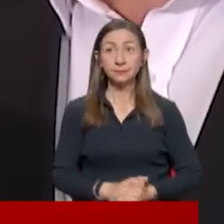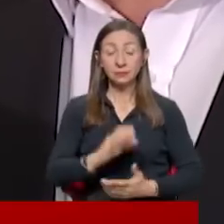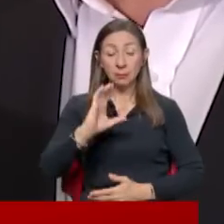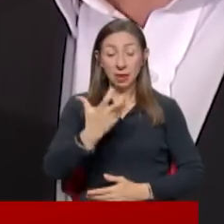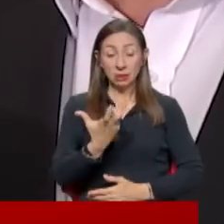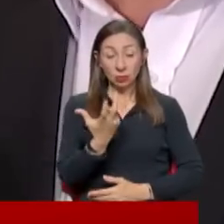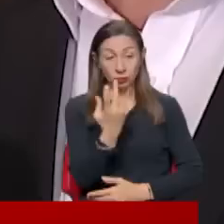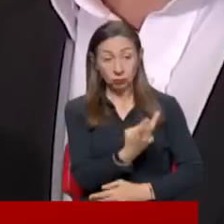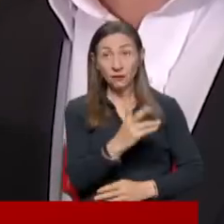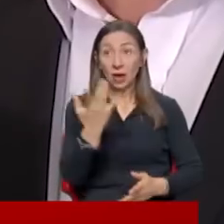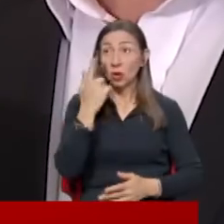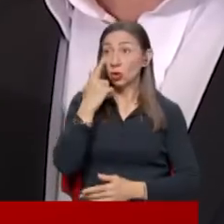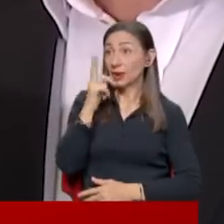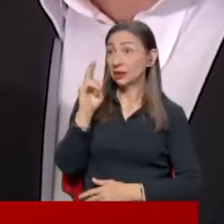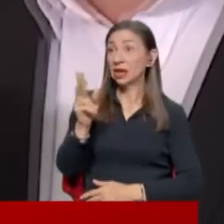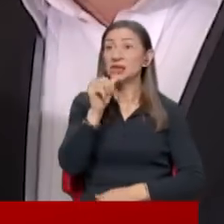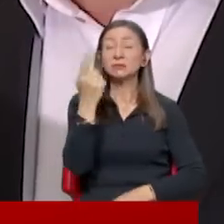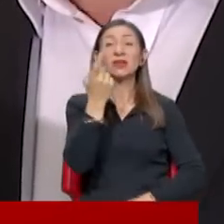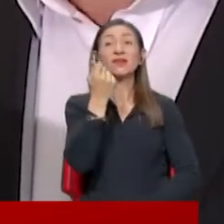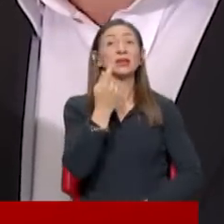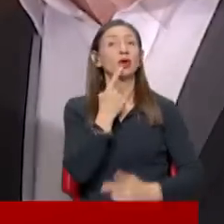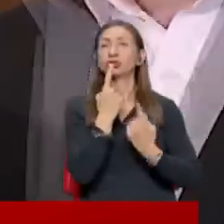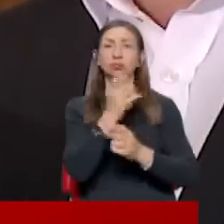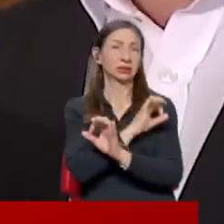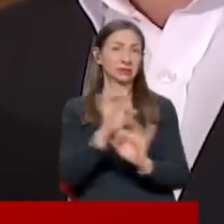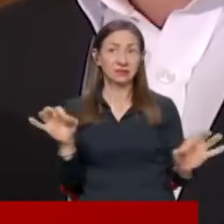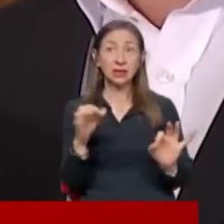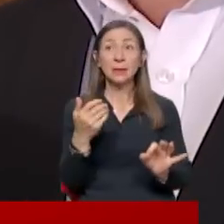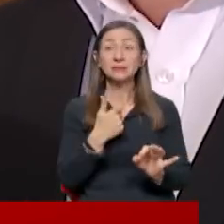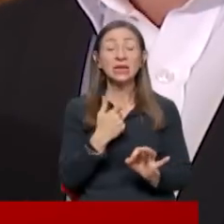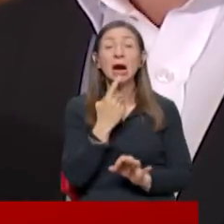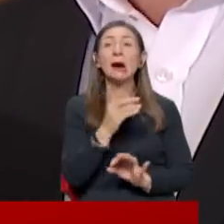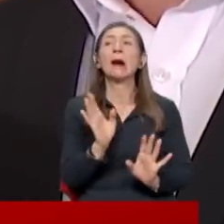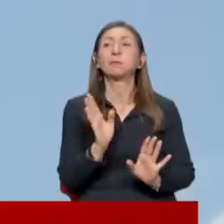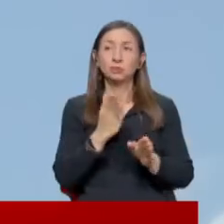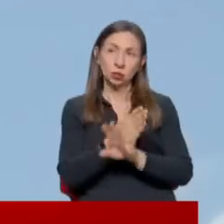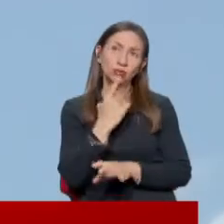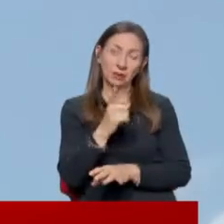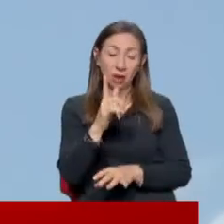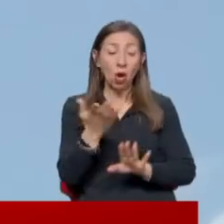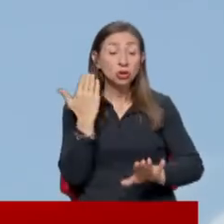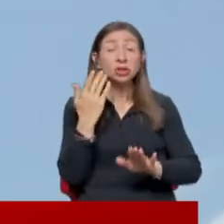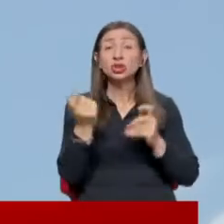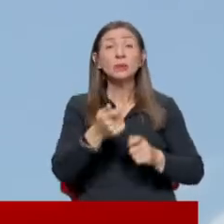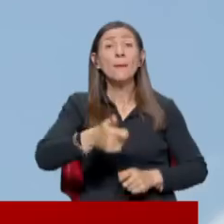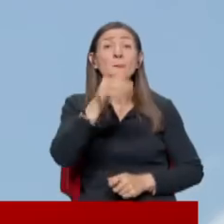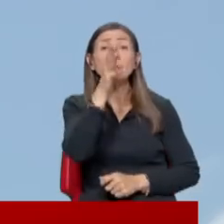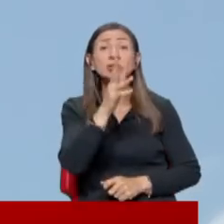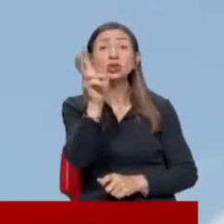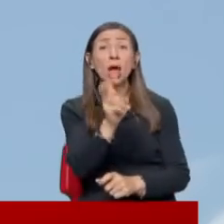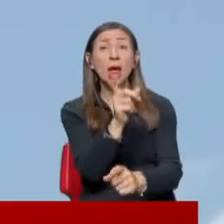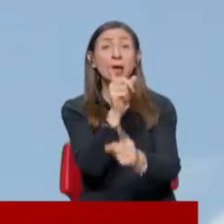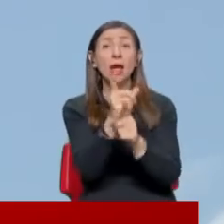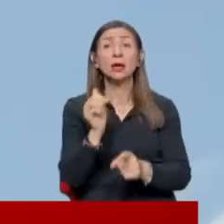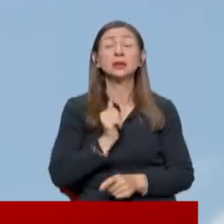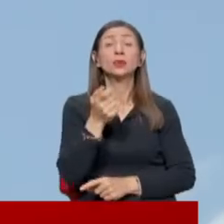İşveren tarafından veya hükümet tarafından hiçbir rakam ortaya konmadı. Biz de söylemedik işin doğrusu. Önceki Çalışma Bakanı $500